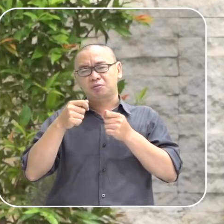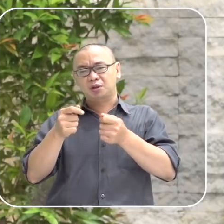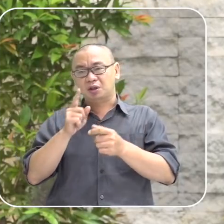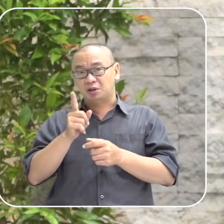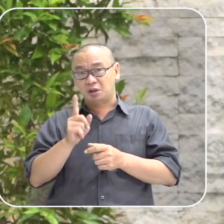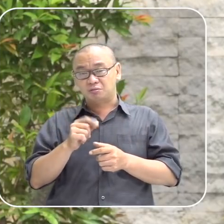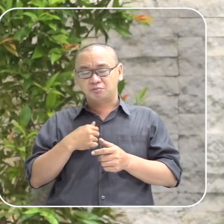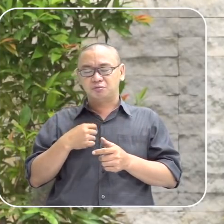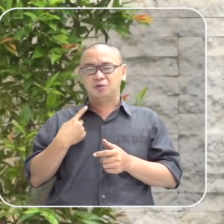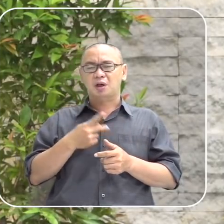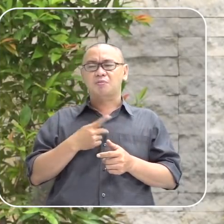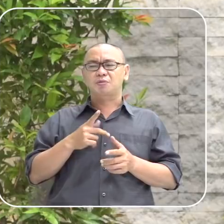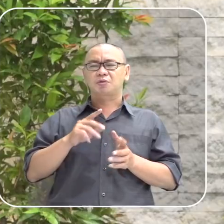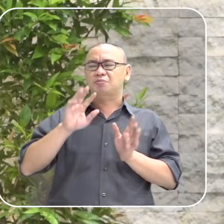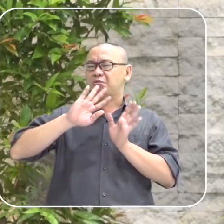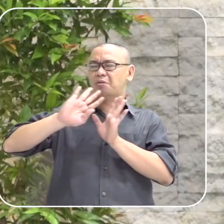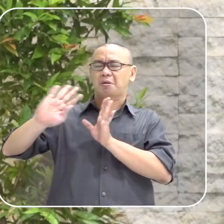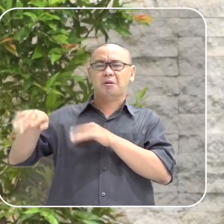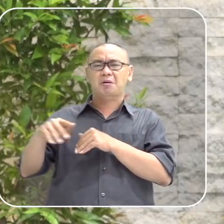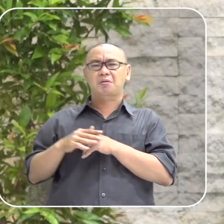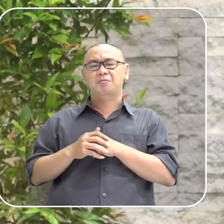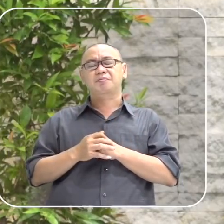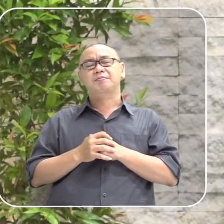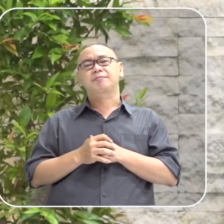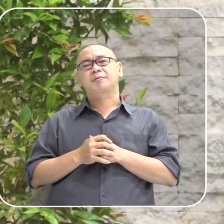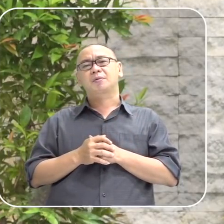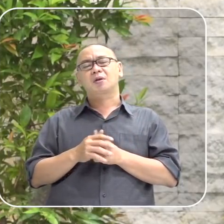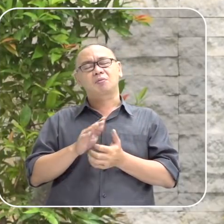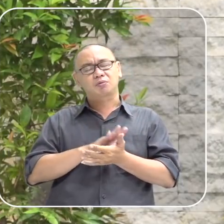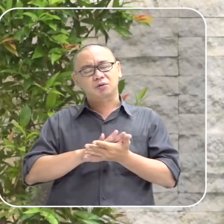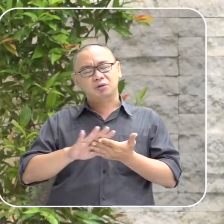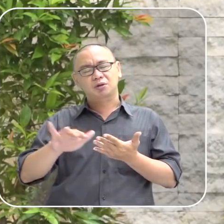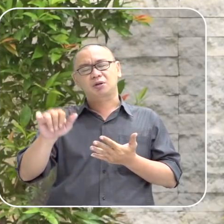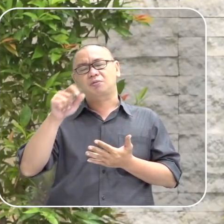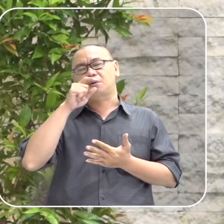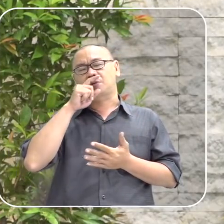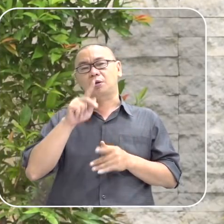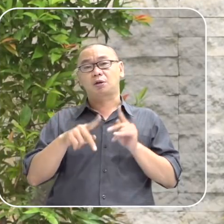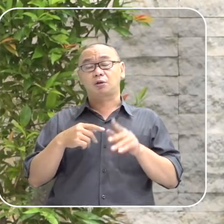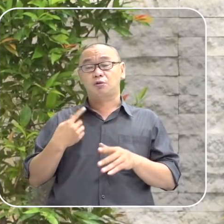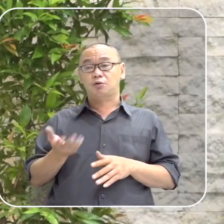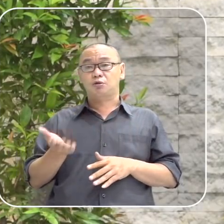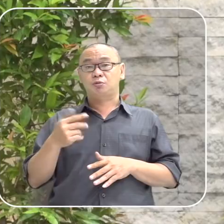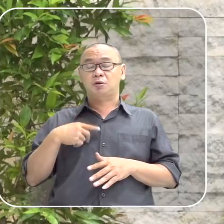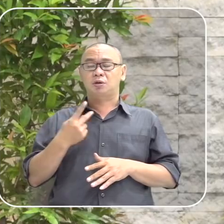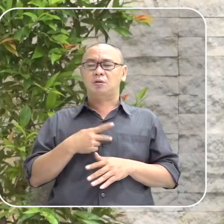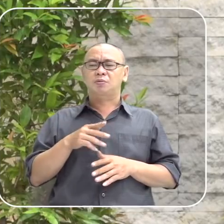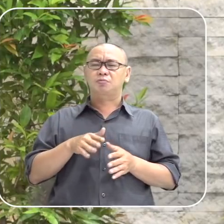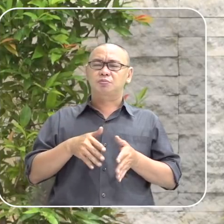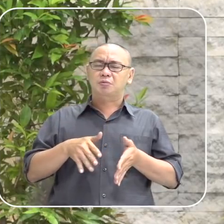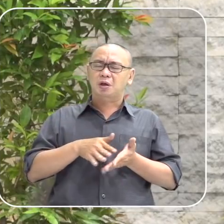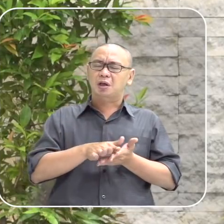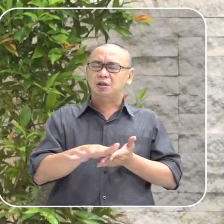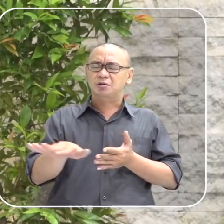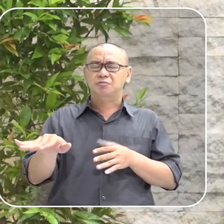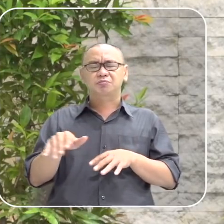kami abai terhadapnya. Ampunilah ya Bapa, kalau kehidupan kami seringkali mengalir begitu saja, tanpa